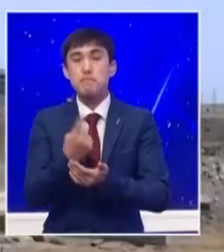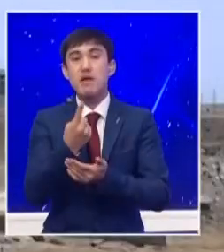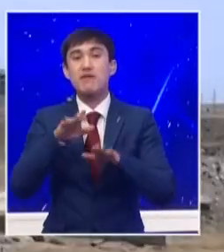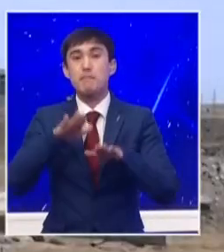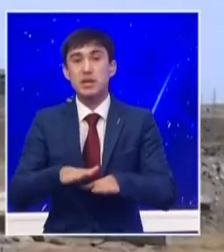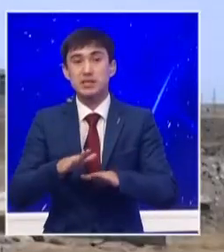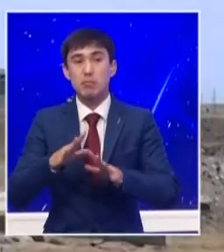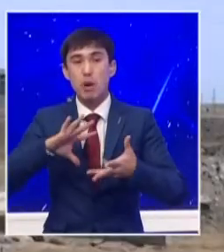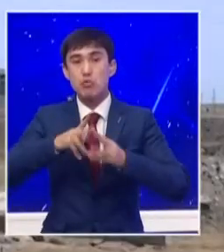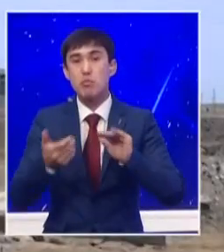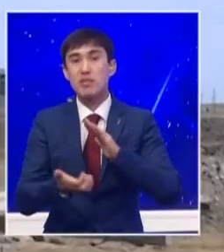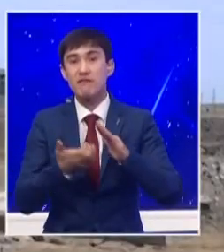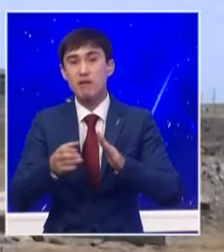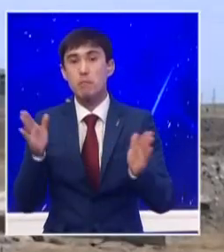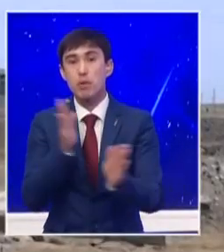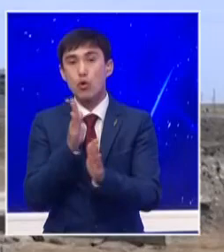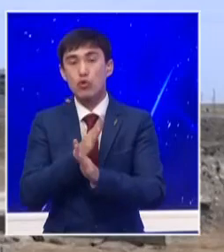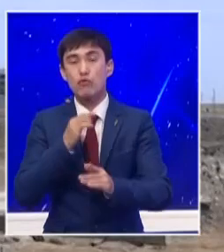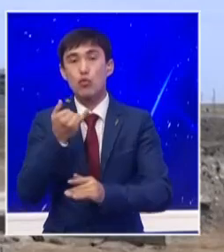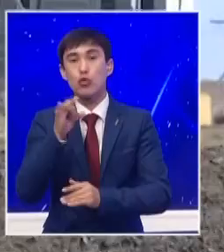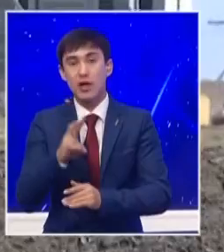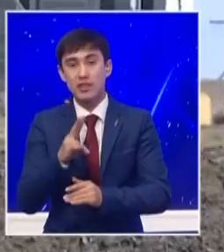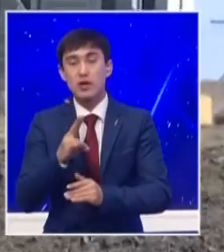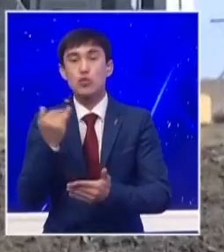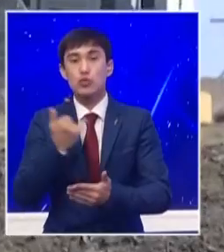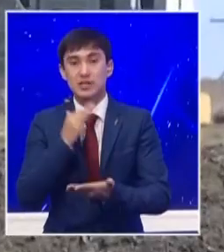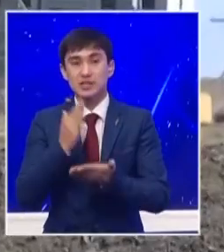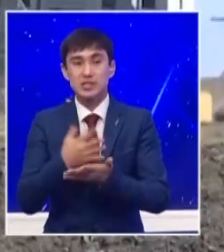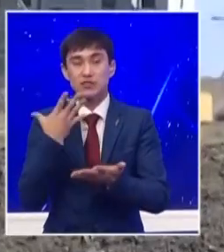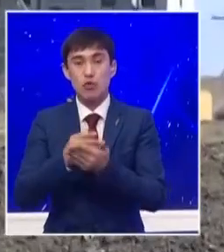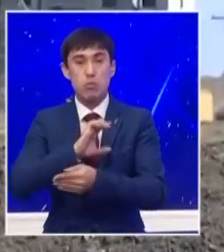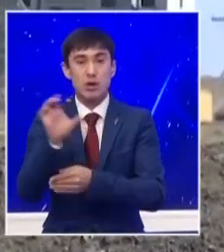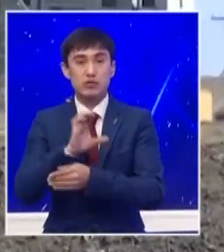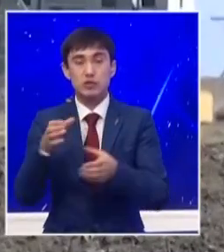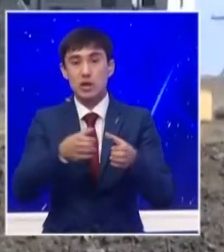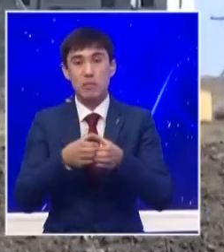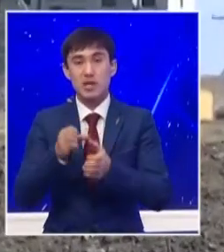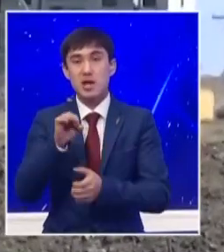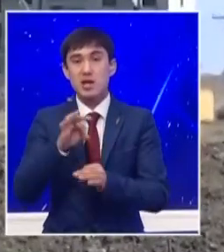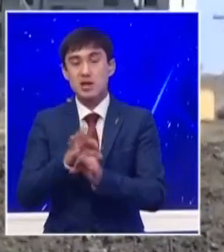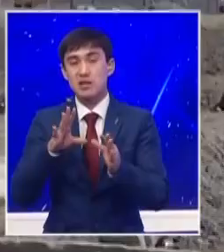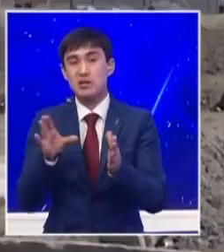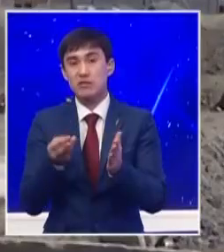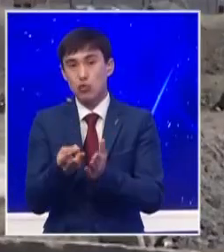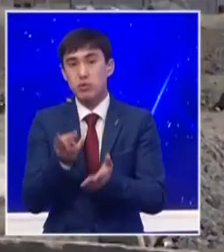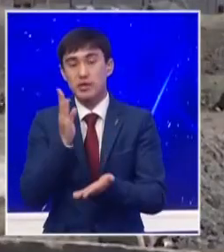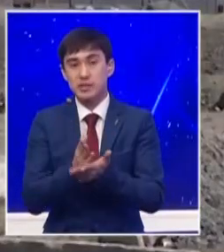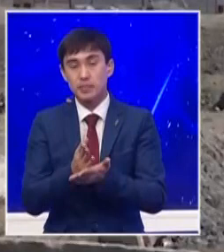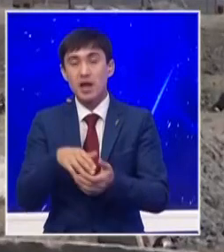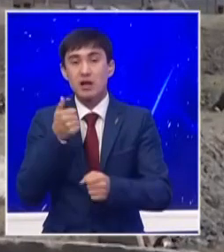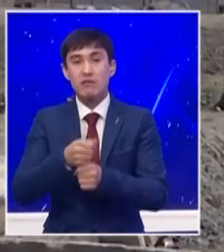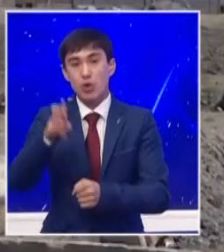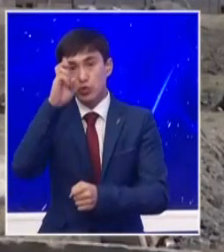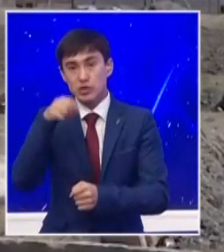в мире по объёму добываемого природного Урана у нас действует своё производство компонентов ядерного топли как отметил глава